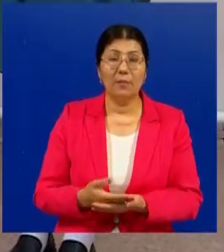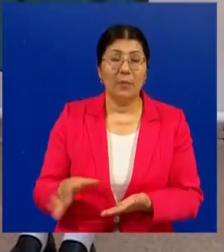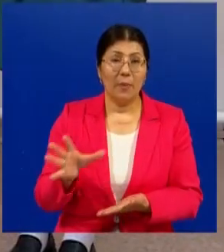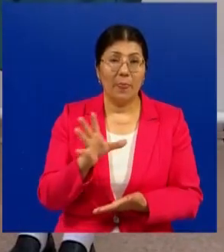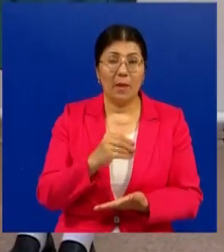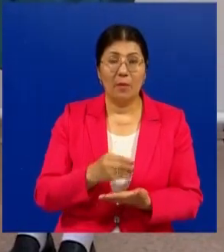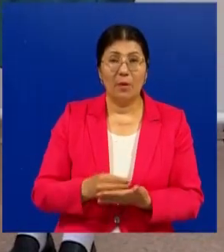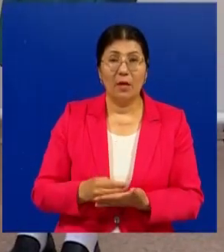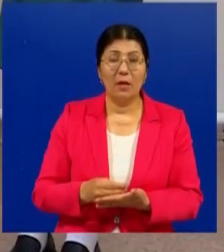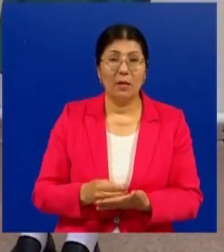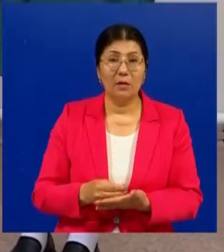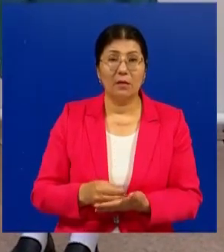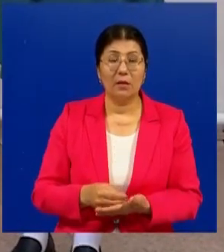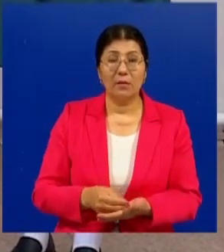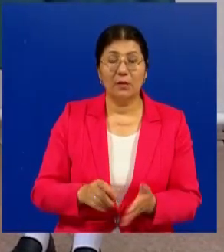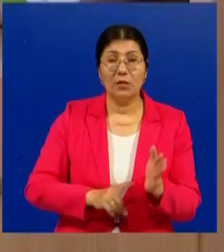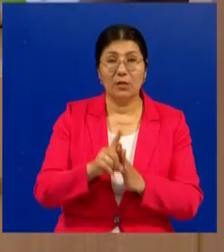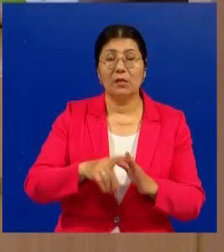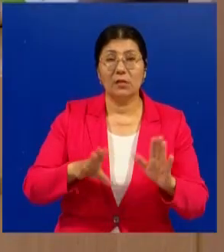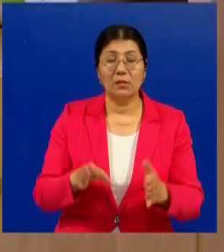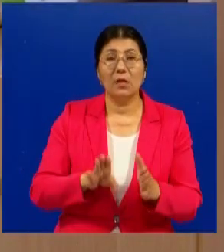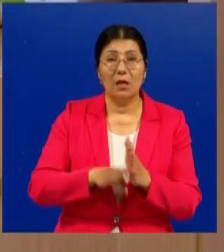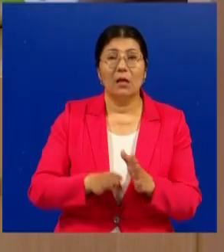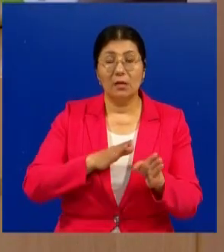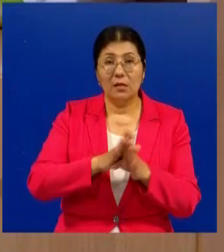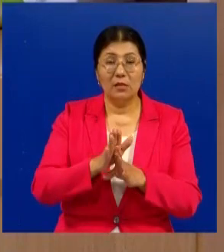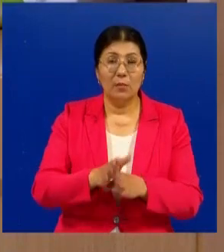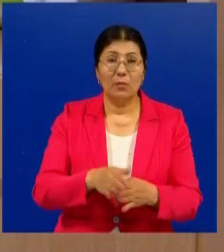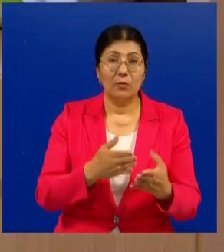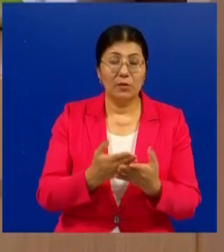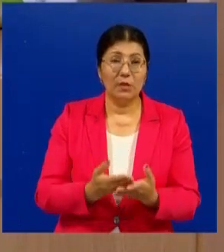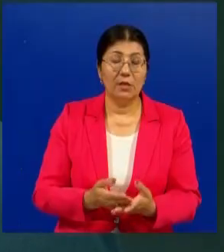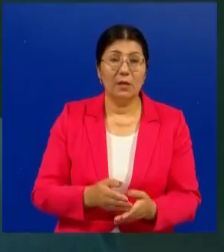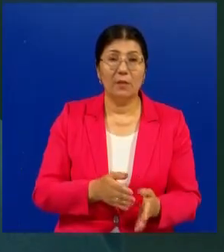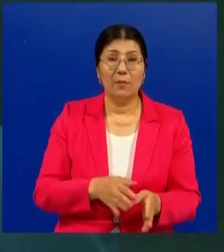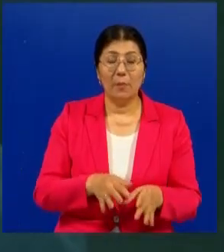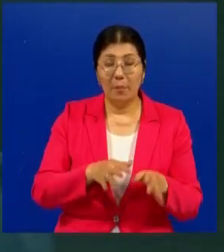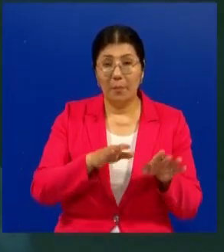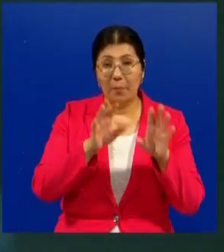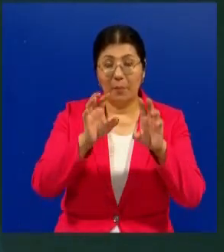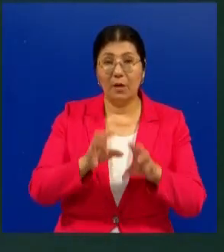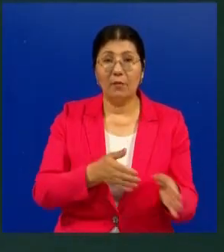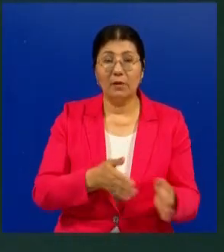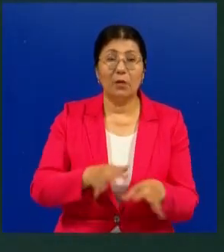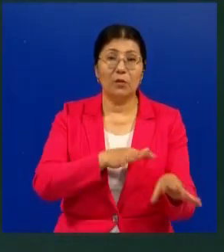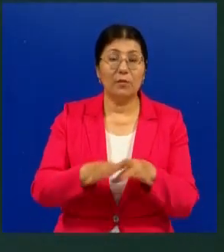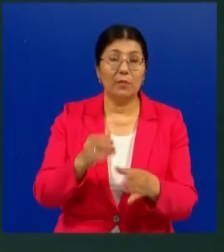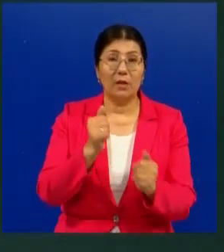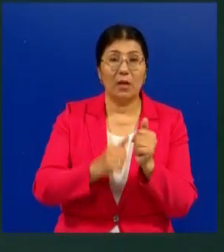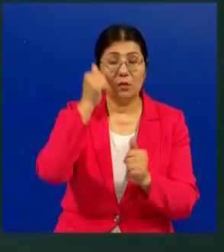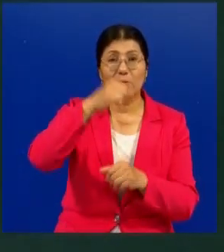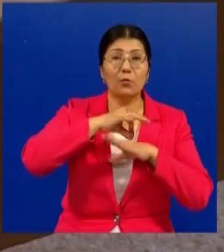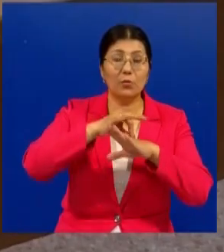ережелерін ескермеу салдарынан болады. Демек, шара жасөспірімдер санасына сақтық шараларын ерте жастан сіңіруге сеп болмақ. Жыл сайын өтетін